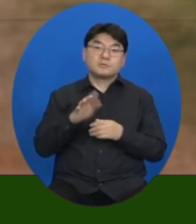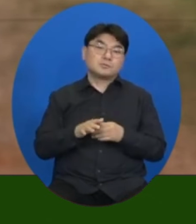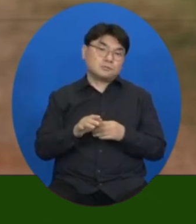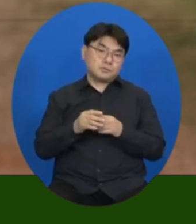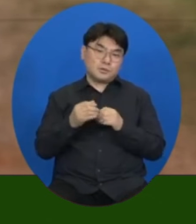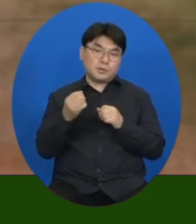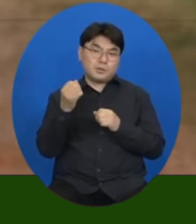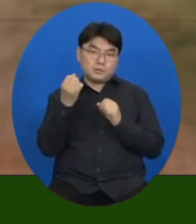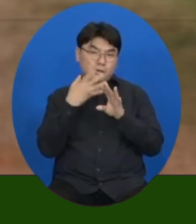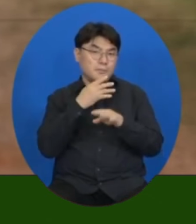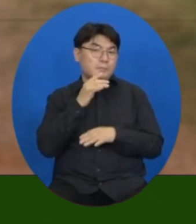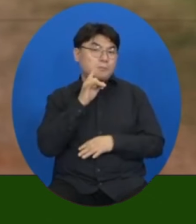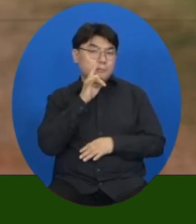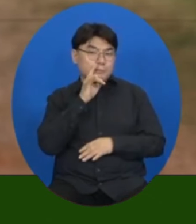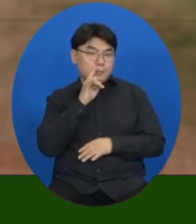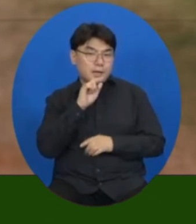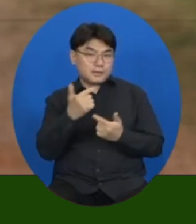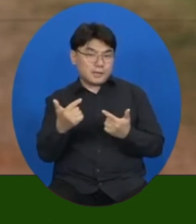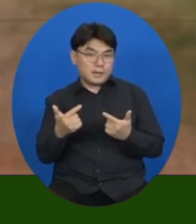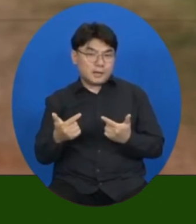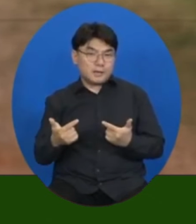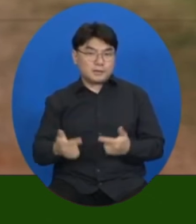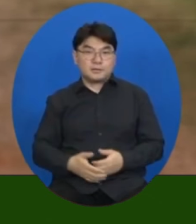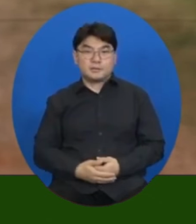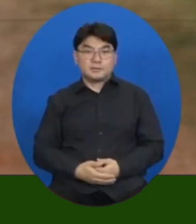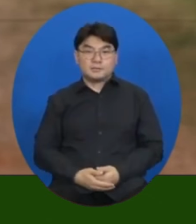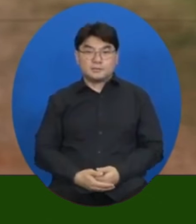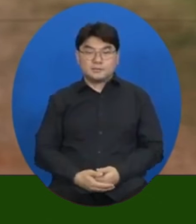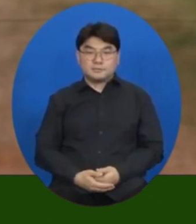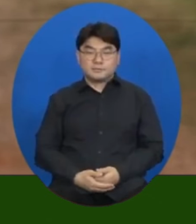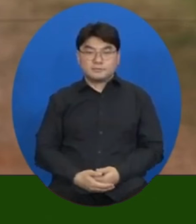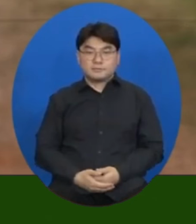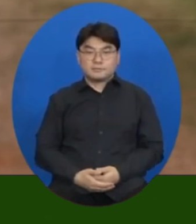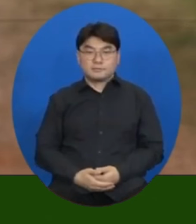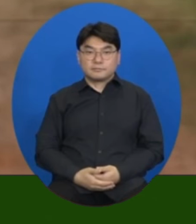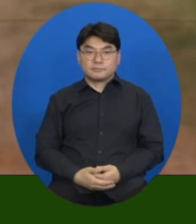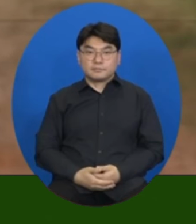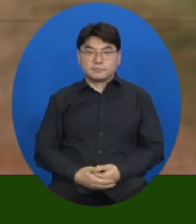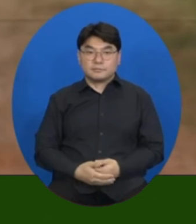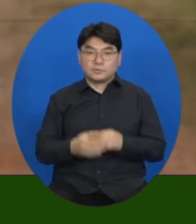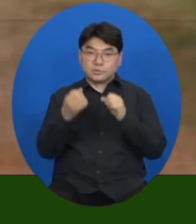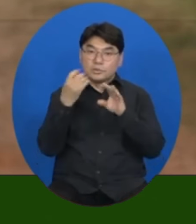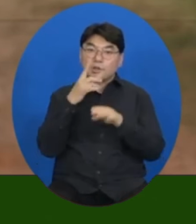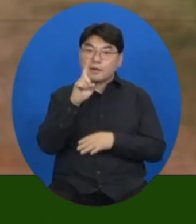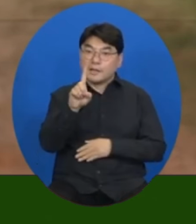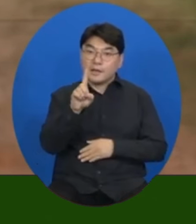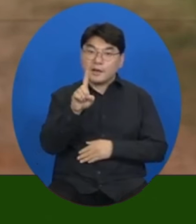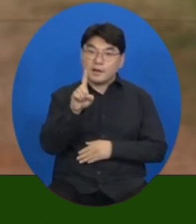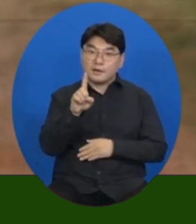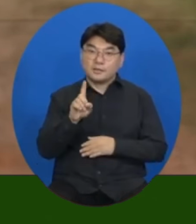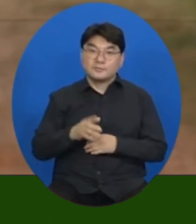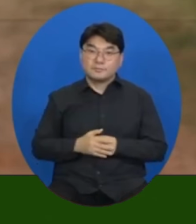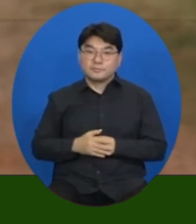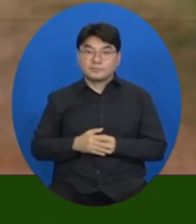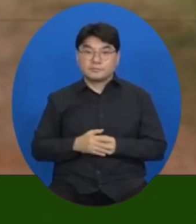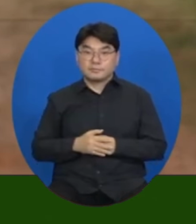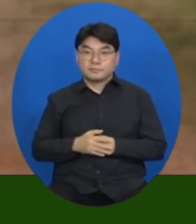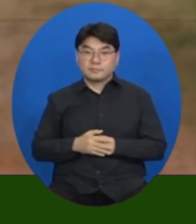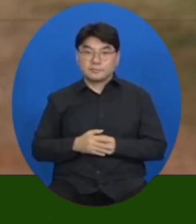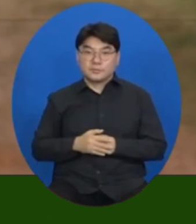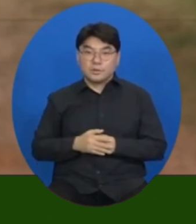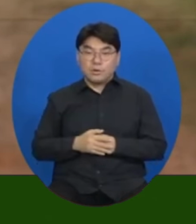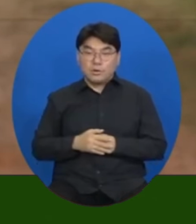아니에요 근접한데 정답이 아니에요 이런 경우가 있어요 정답은 하나거든요 근데 누가 아 왜